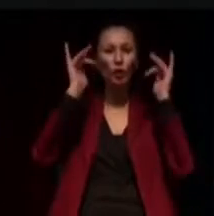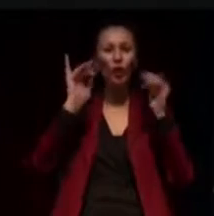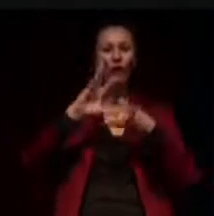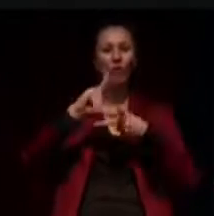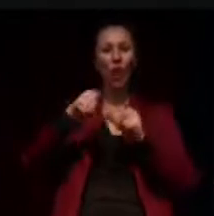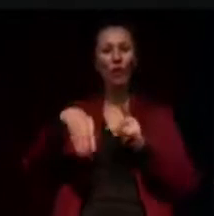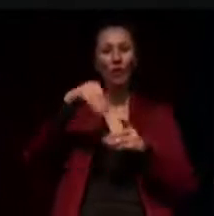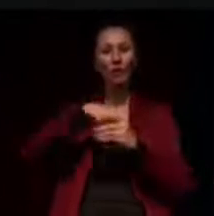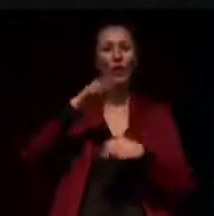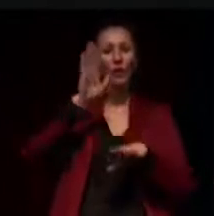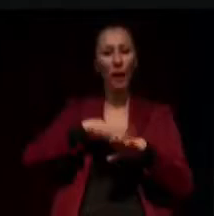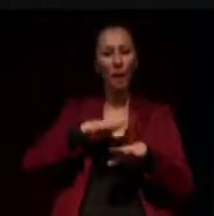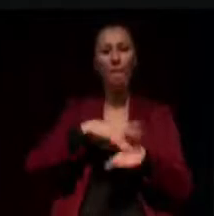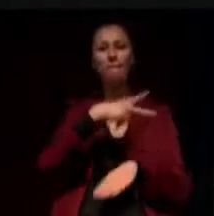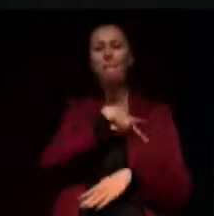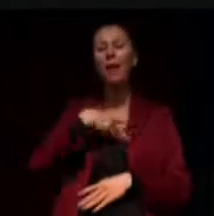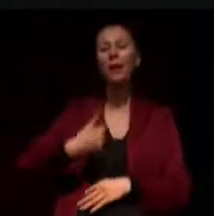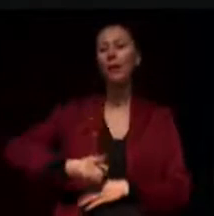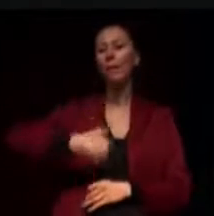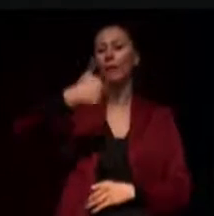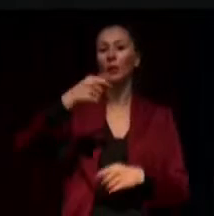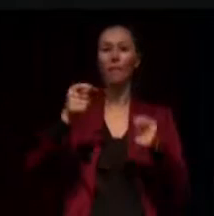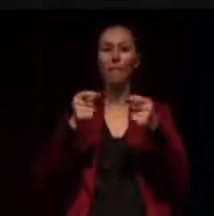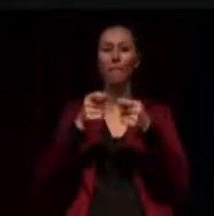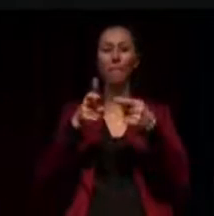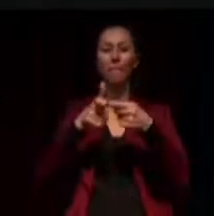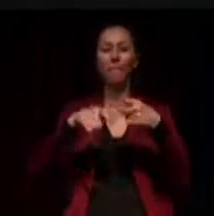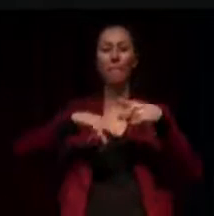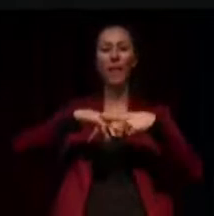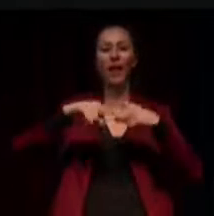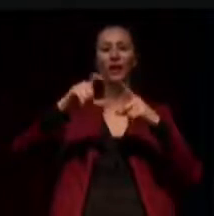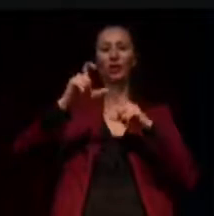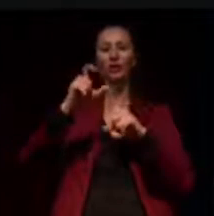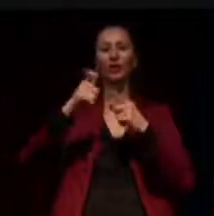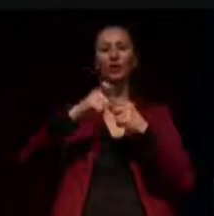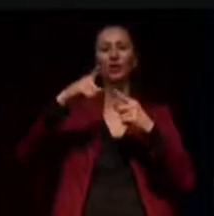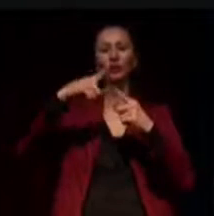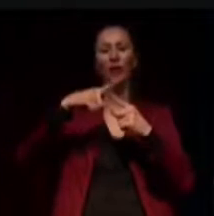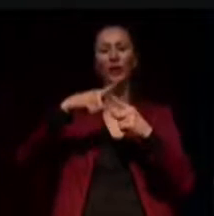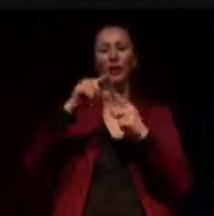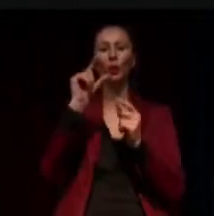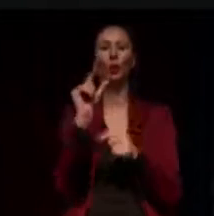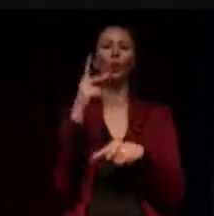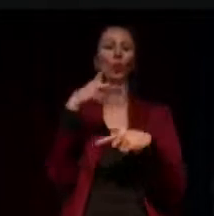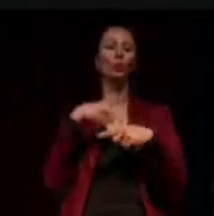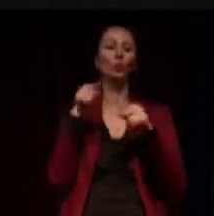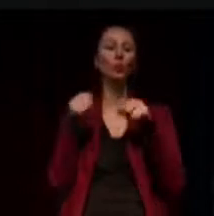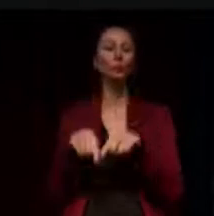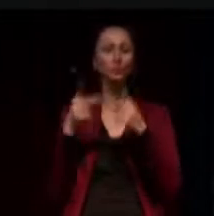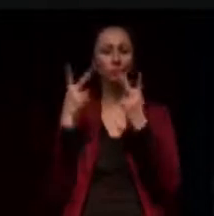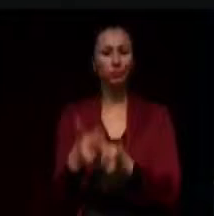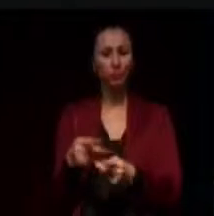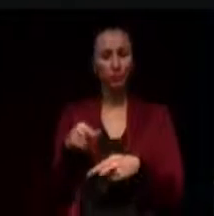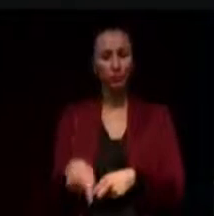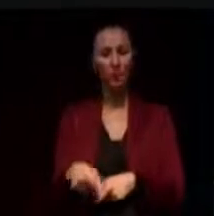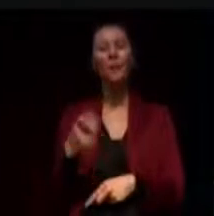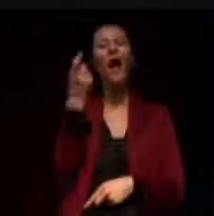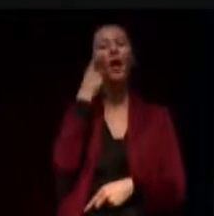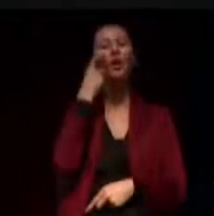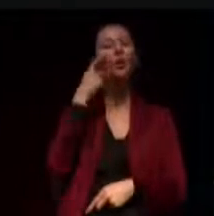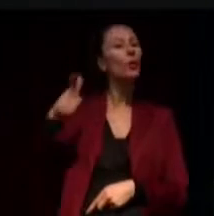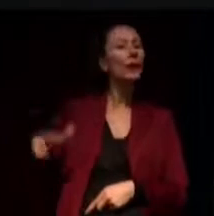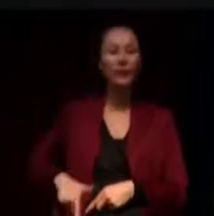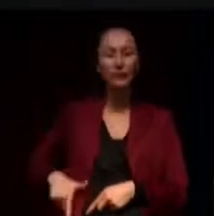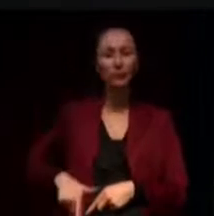parkı yapan belediye reisi Behçet Uz. Ve araştırdım, bir kitabını buldum. Atatürk'ün